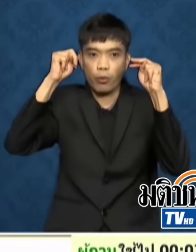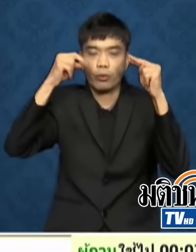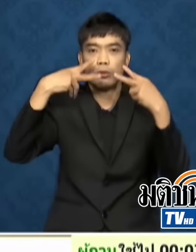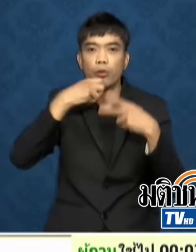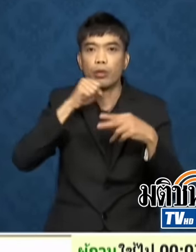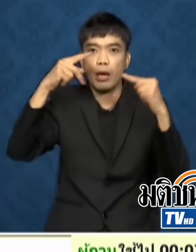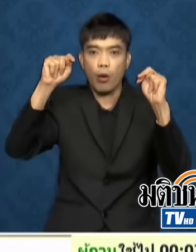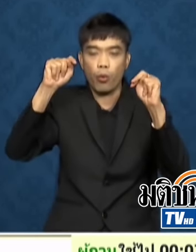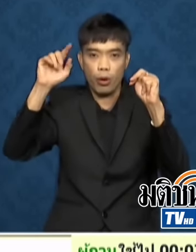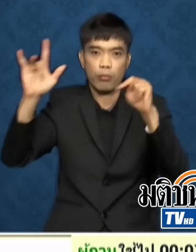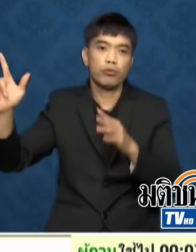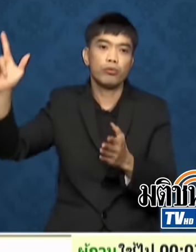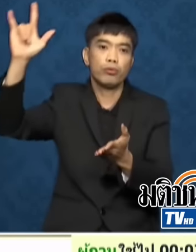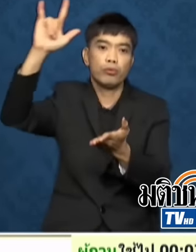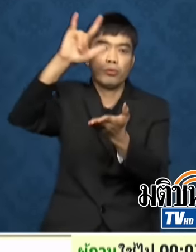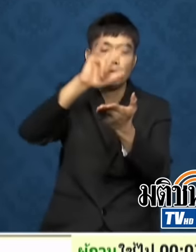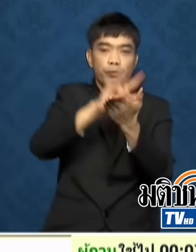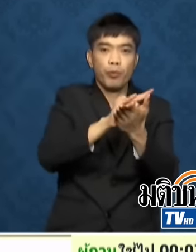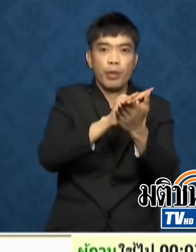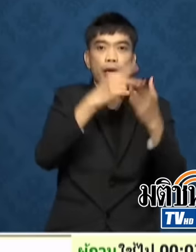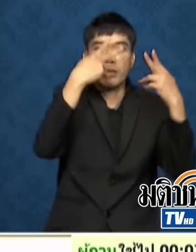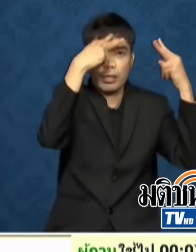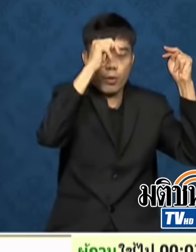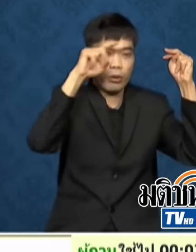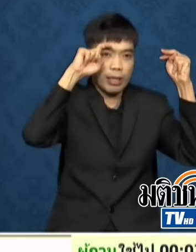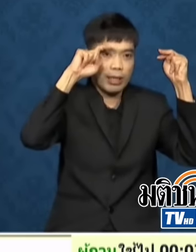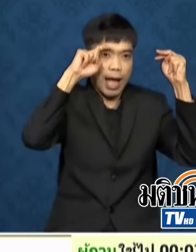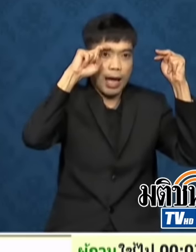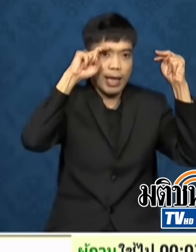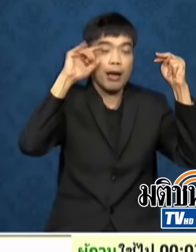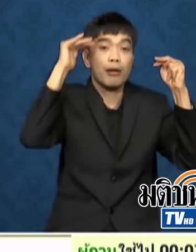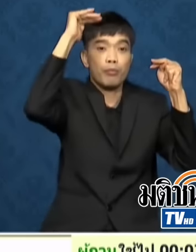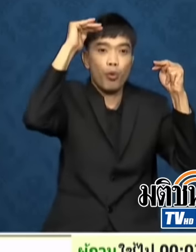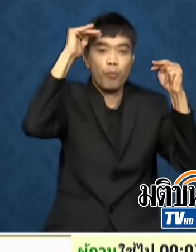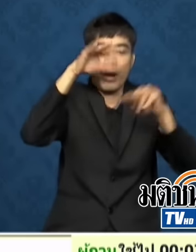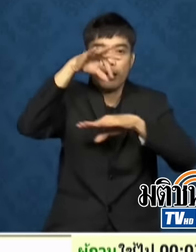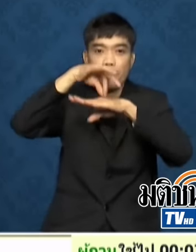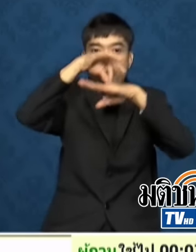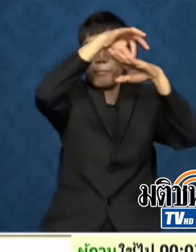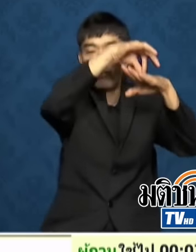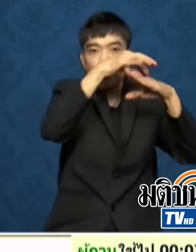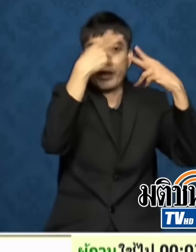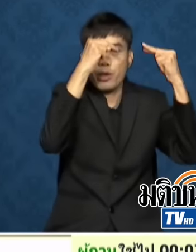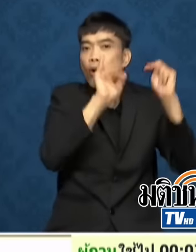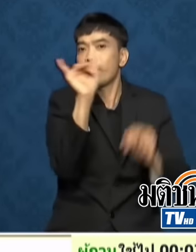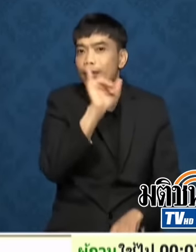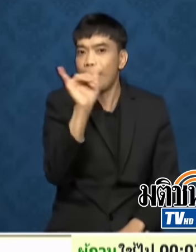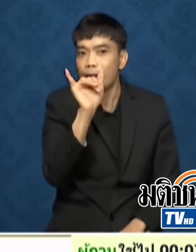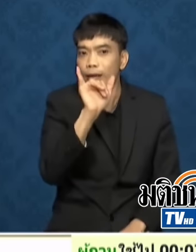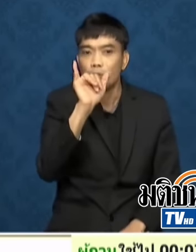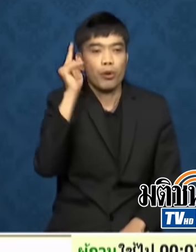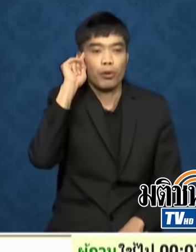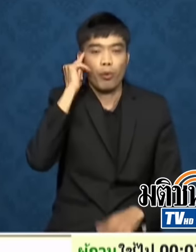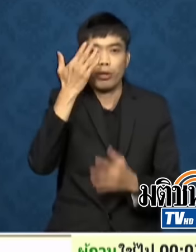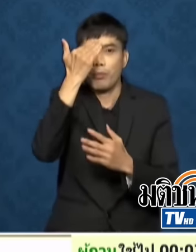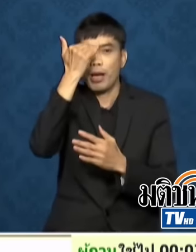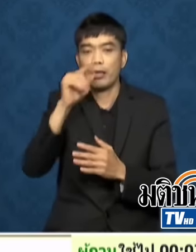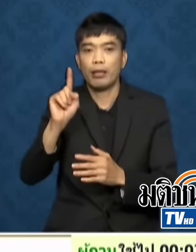กเศรษฐาเนี่ยยังไม่ได้เป็นนายกยังไม่รู้ว่าใครจะเป็นนายกเพราะรัฐธรรมนูญเ